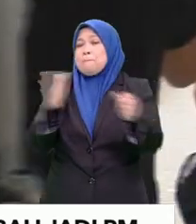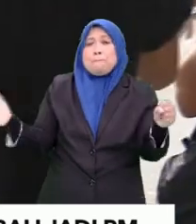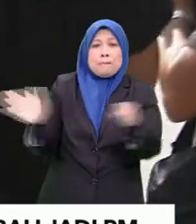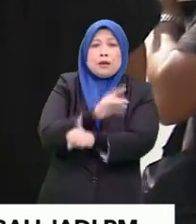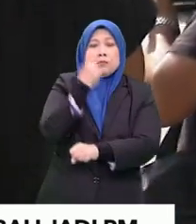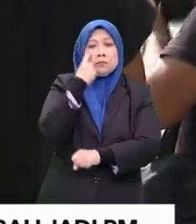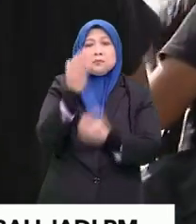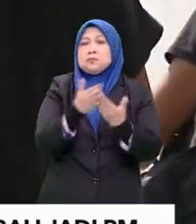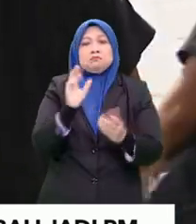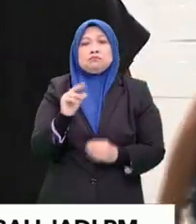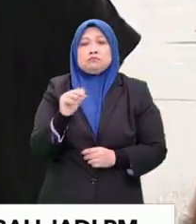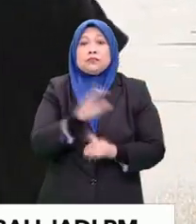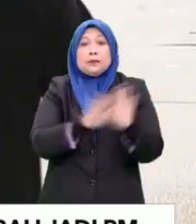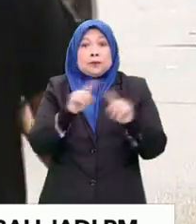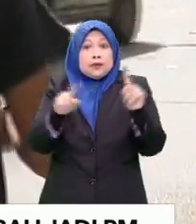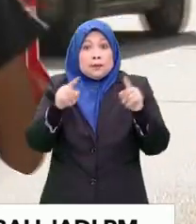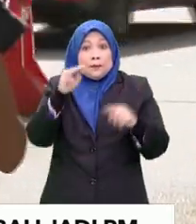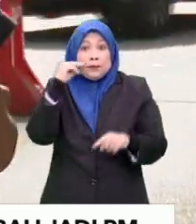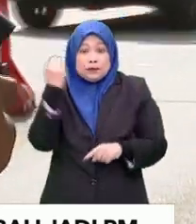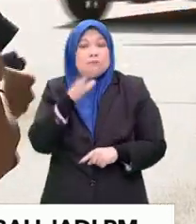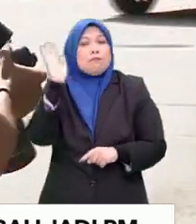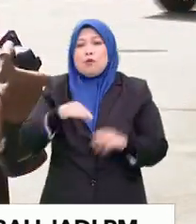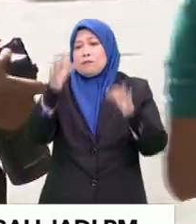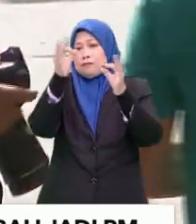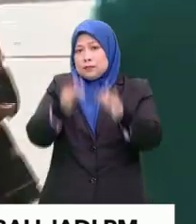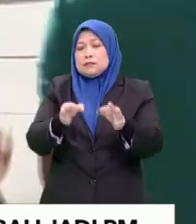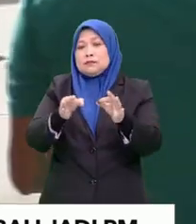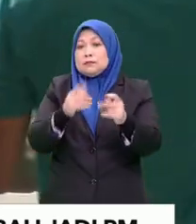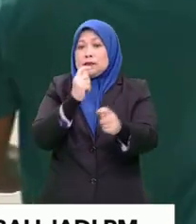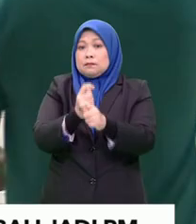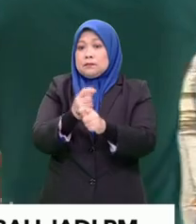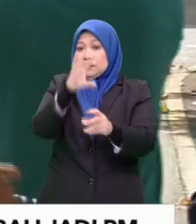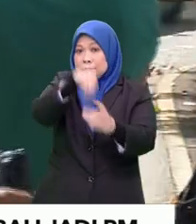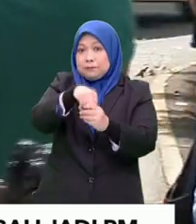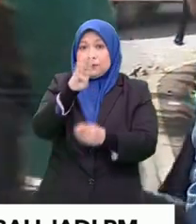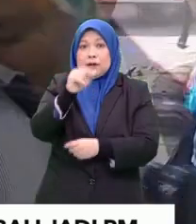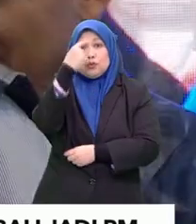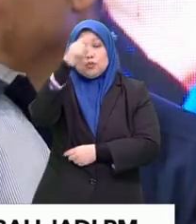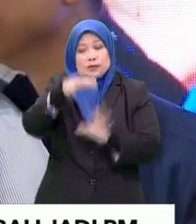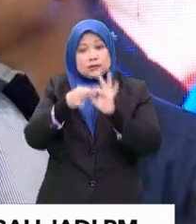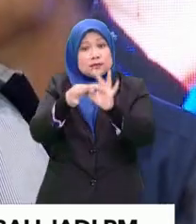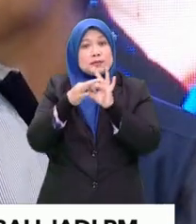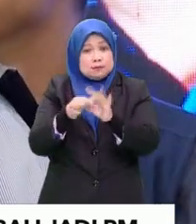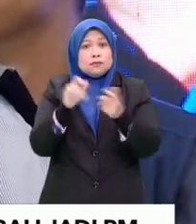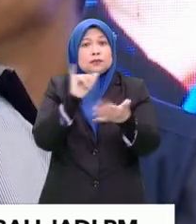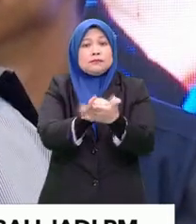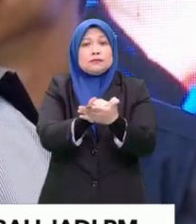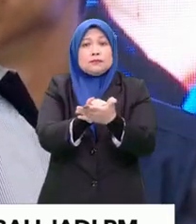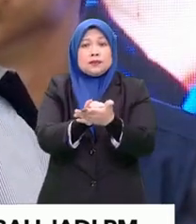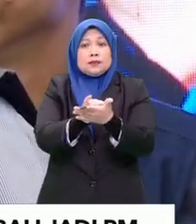mudah bagaimanapun belum mengesahkan penglibatan pemimpin BN dalam kerjasama